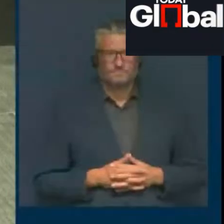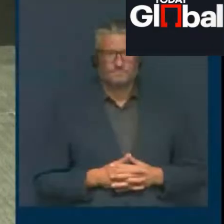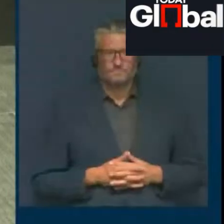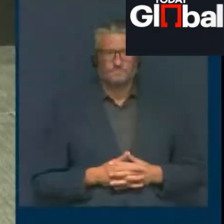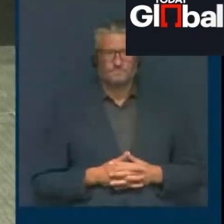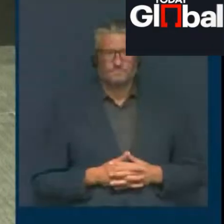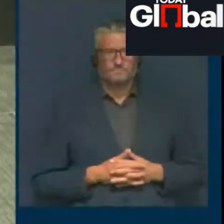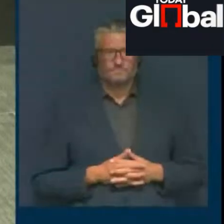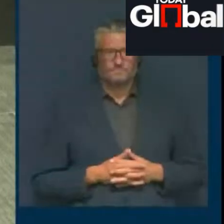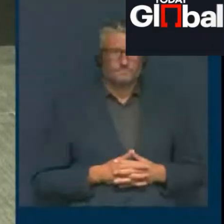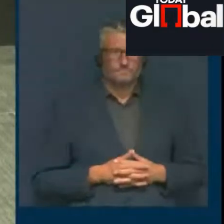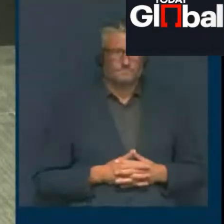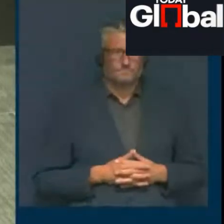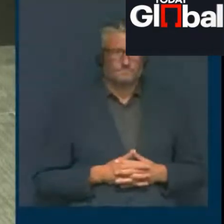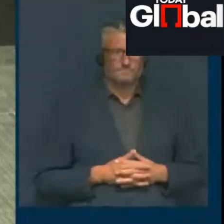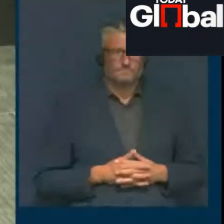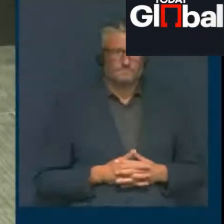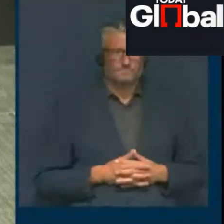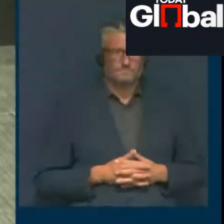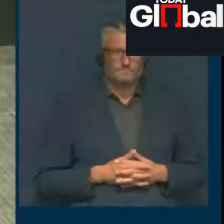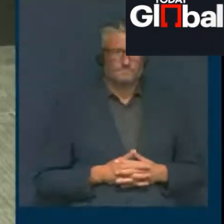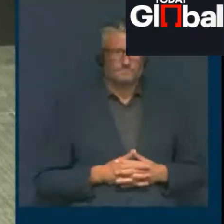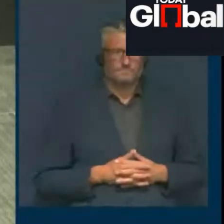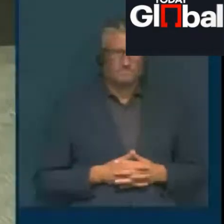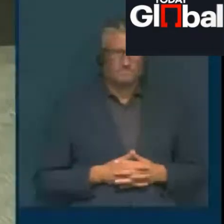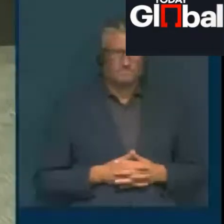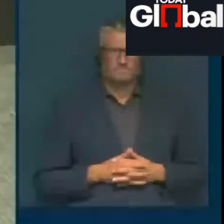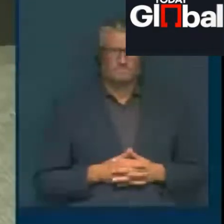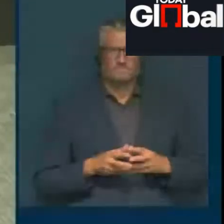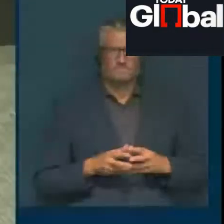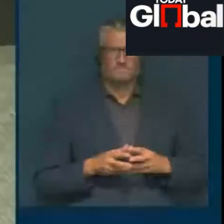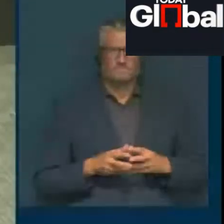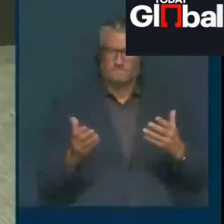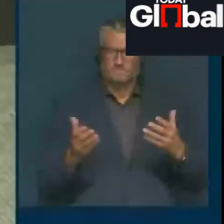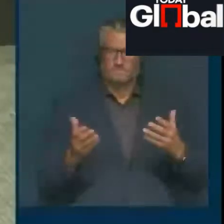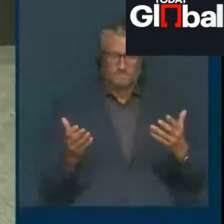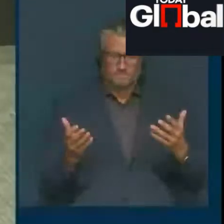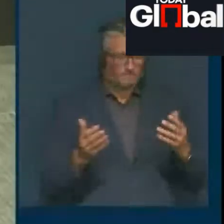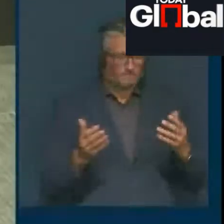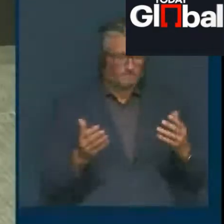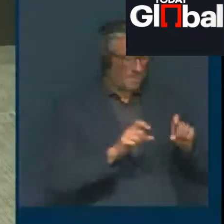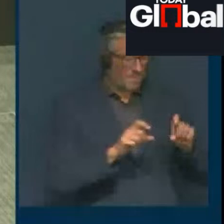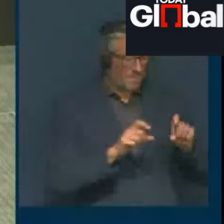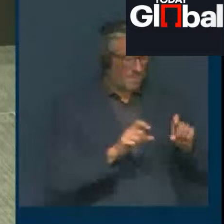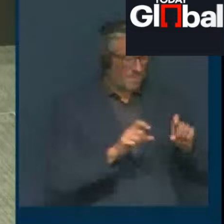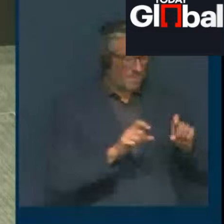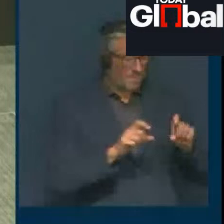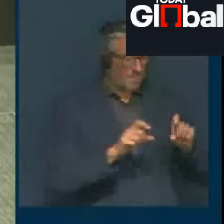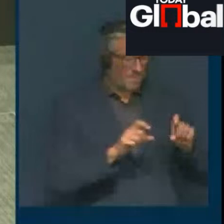31 وهو كالتالي: ما هي On Article 31,